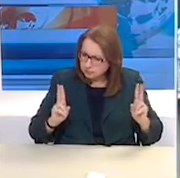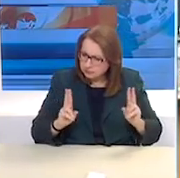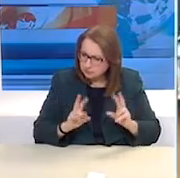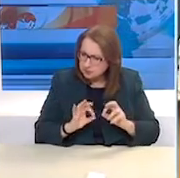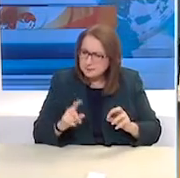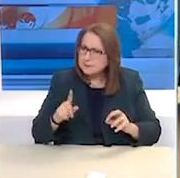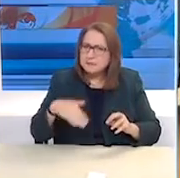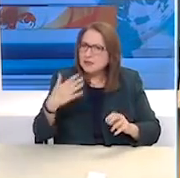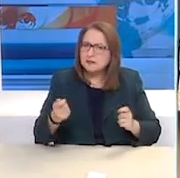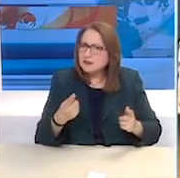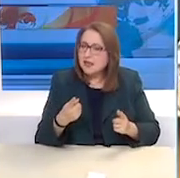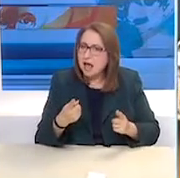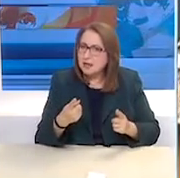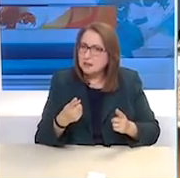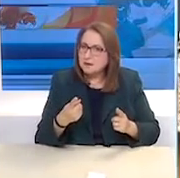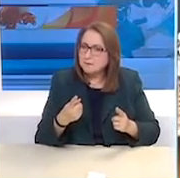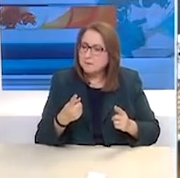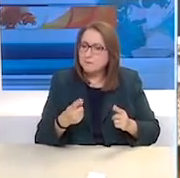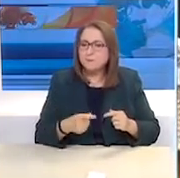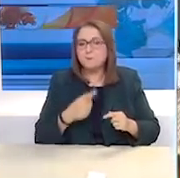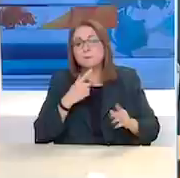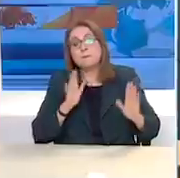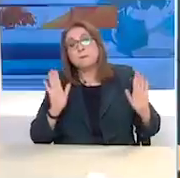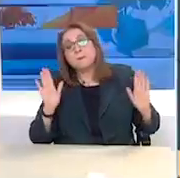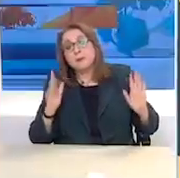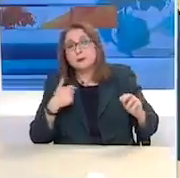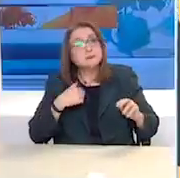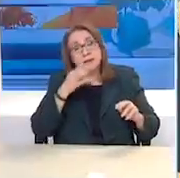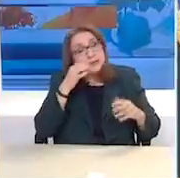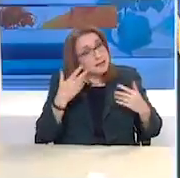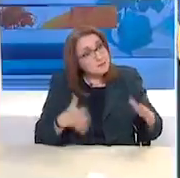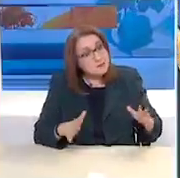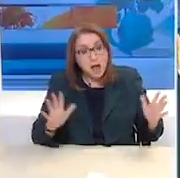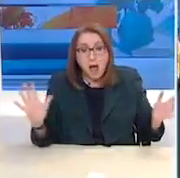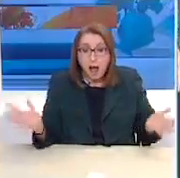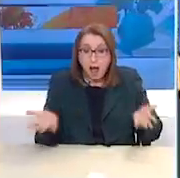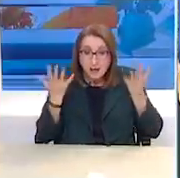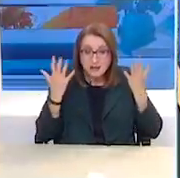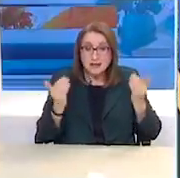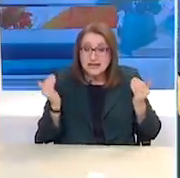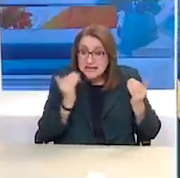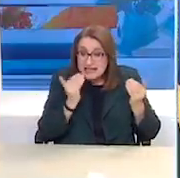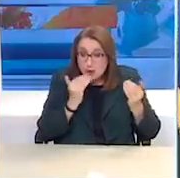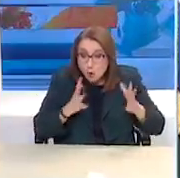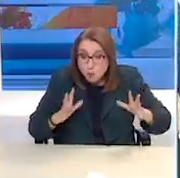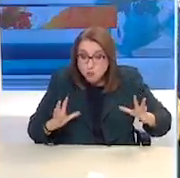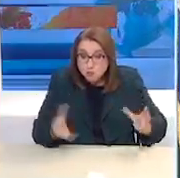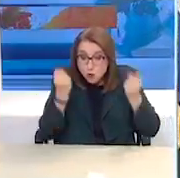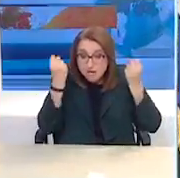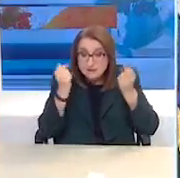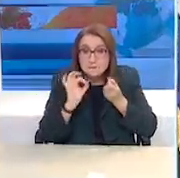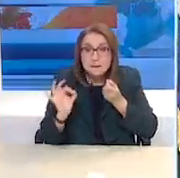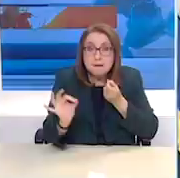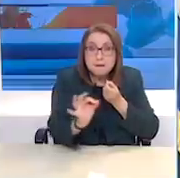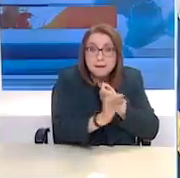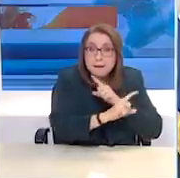Είναι αυτό που έχουμε πει, ότι εάν αντιδράσεις γρήγορα στην εξάπλωση του ιού, τον περιορίζεις και πιο εύκολα. Και αυτό